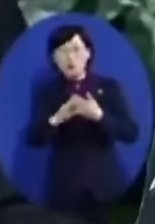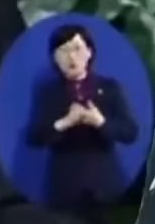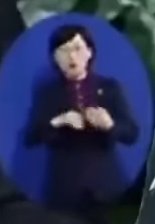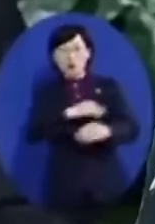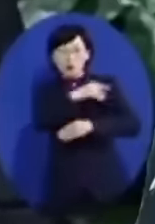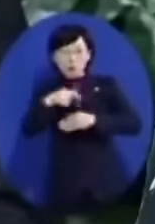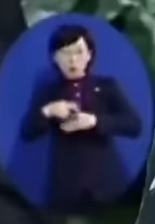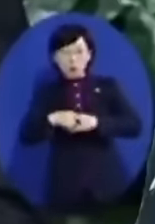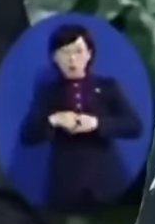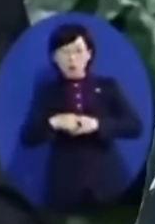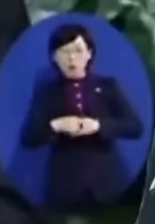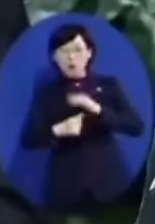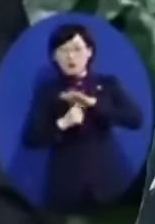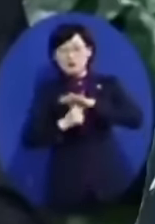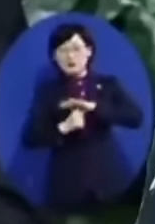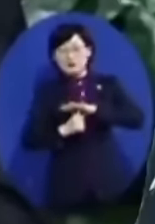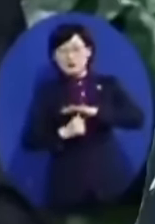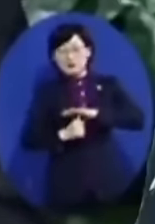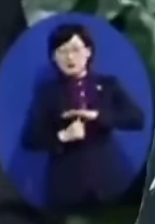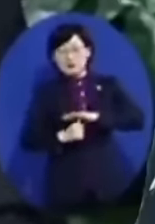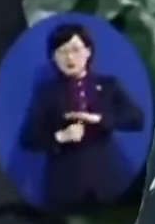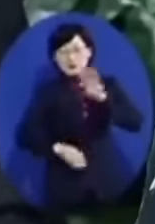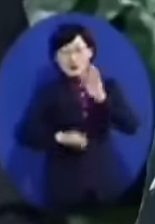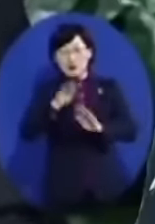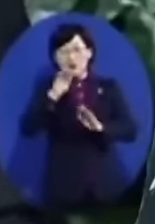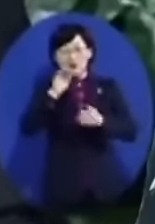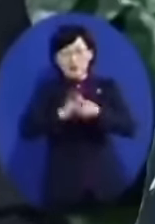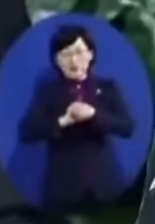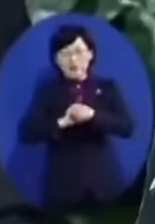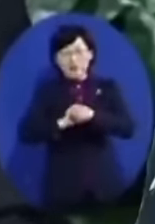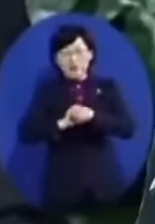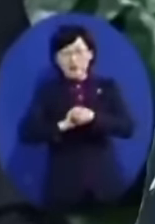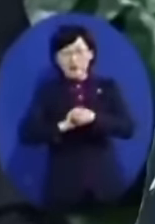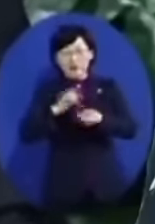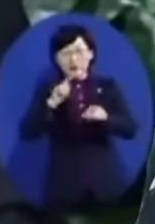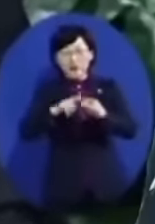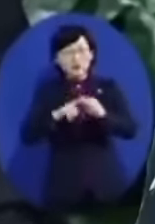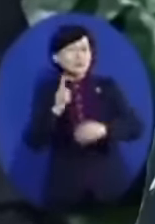몸이 견디내는 한계점을 스트레스로 말합니다.